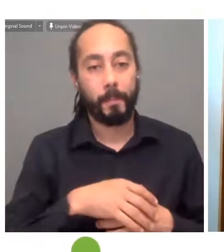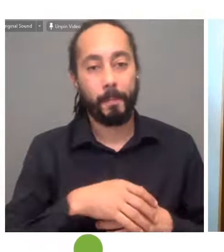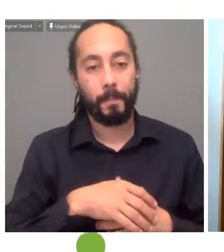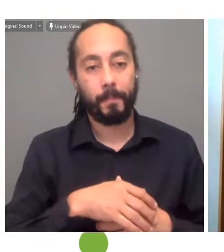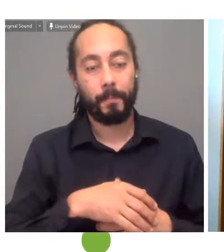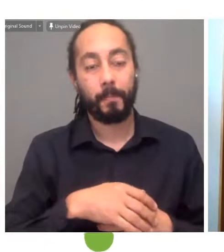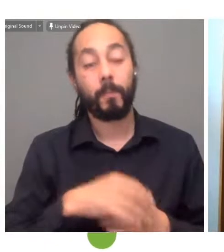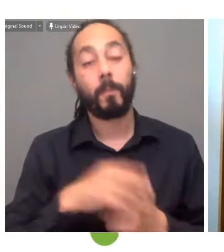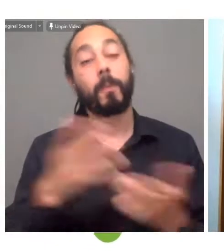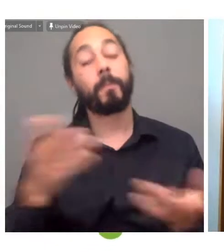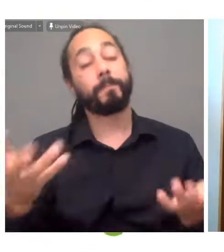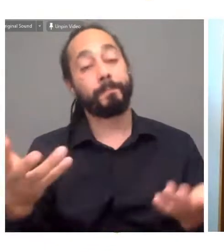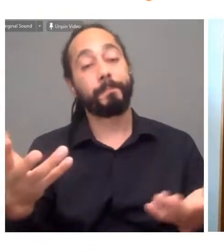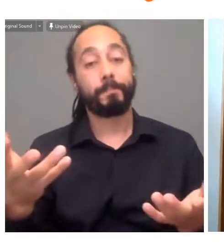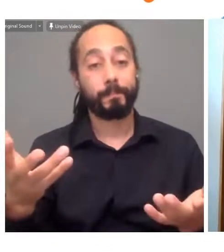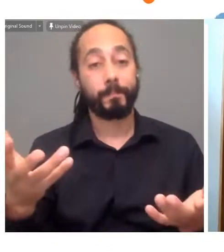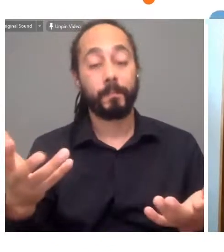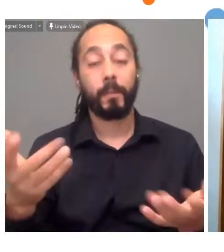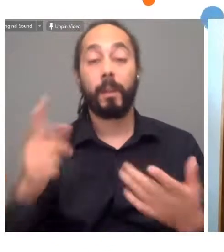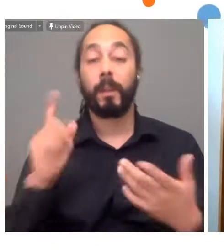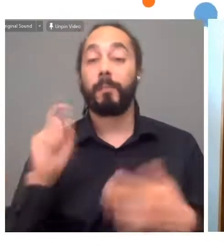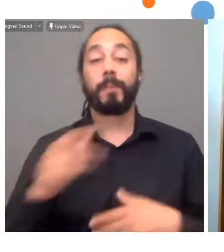culture. Dans notre esprit,